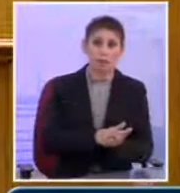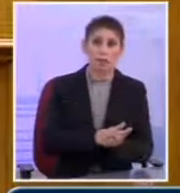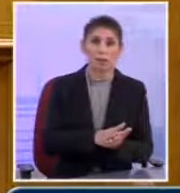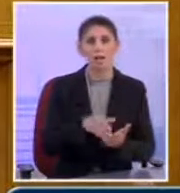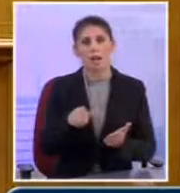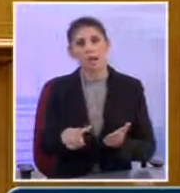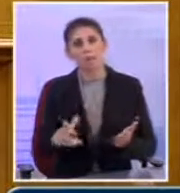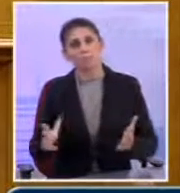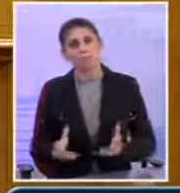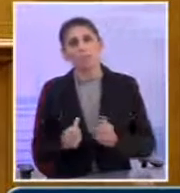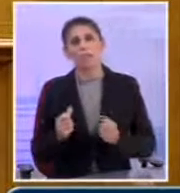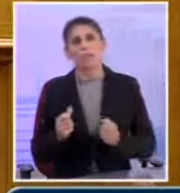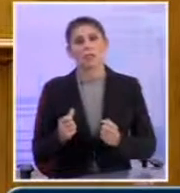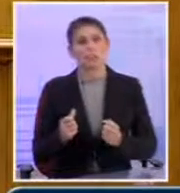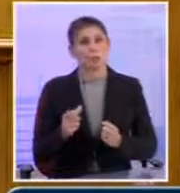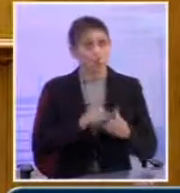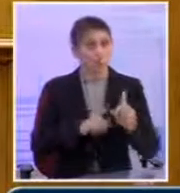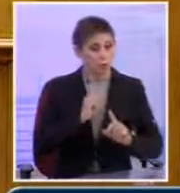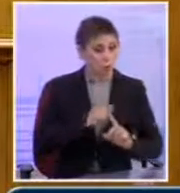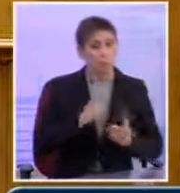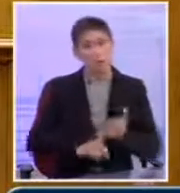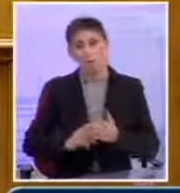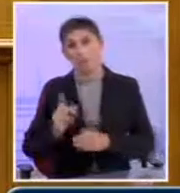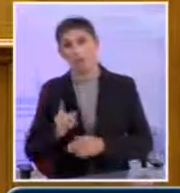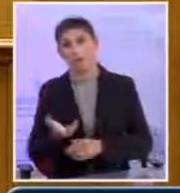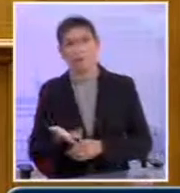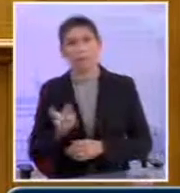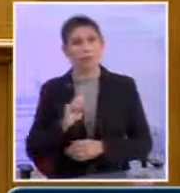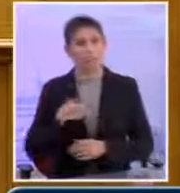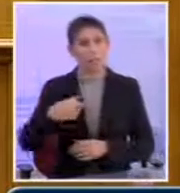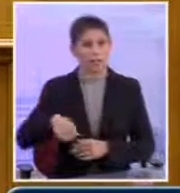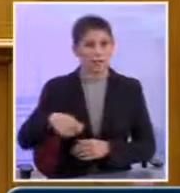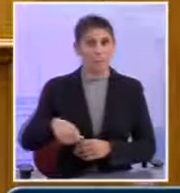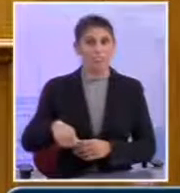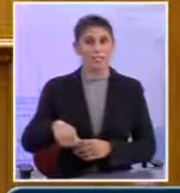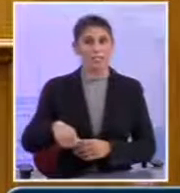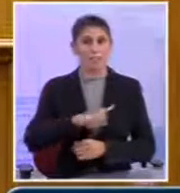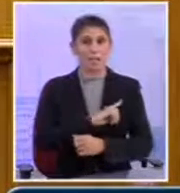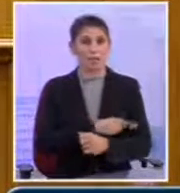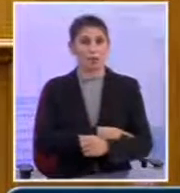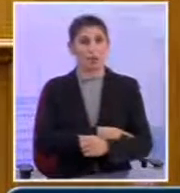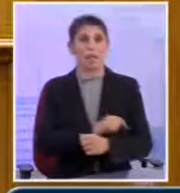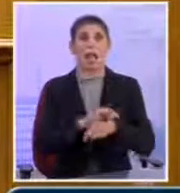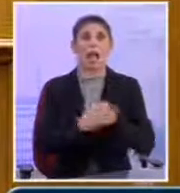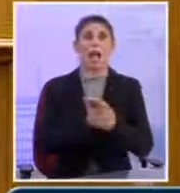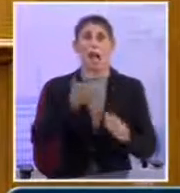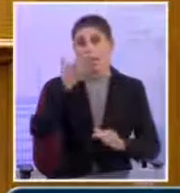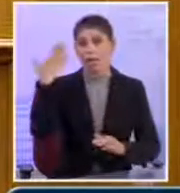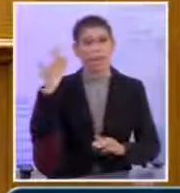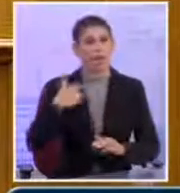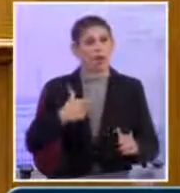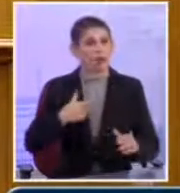το οποίο επιτέλους και οι κρίνοντες πρέπει να κρίνονται. Δεν είναι και η δικαστική εξουσία στο ατπυρόβλητο. Αλλά την ίδια στιγμή από την